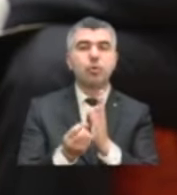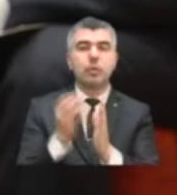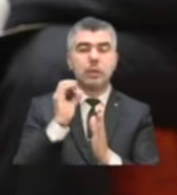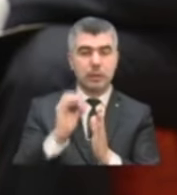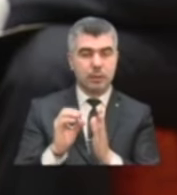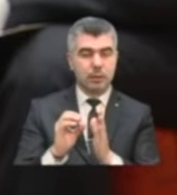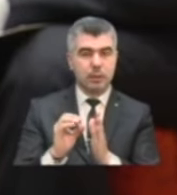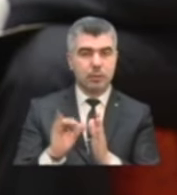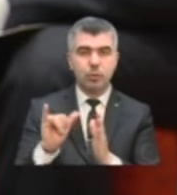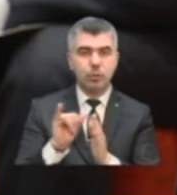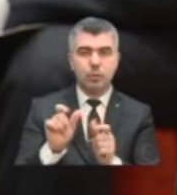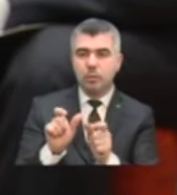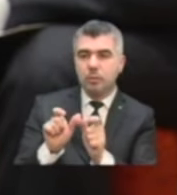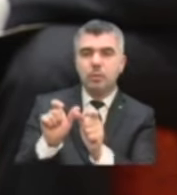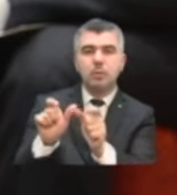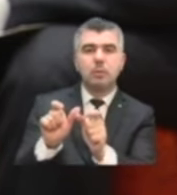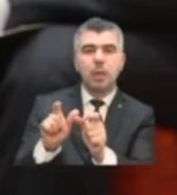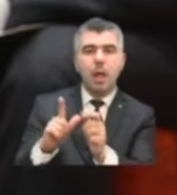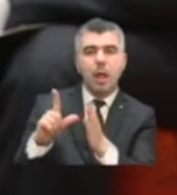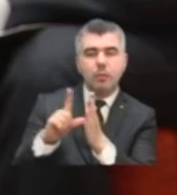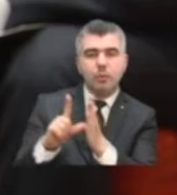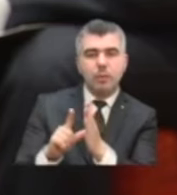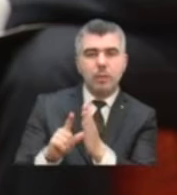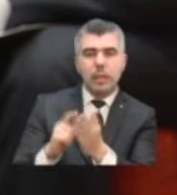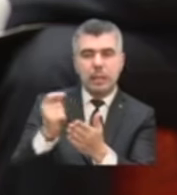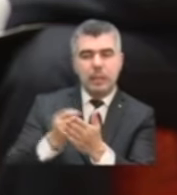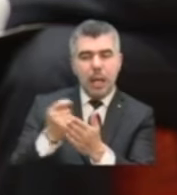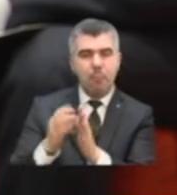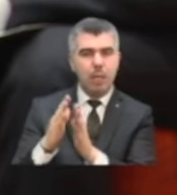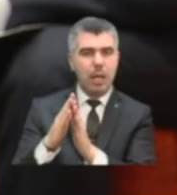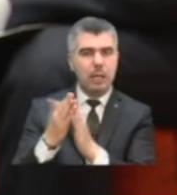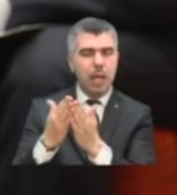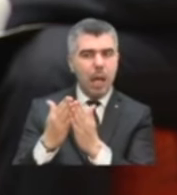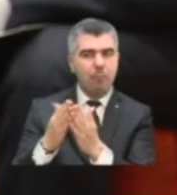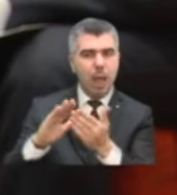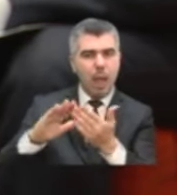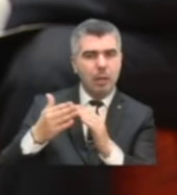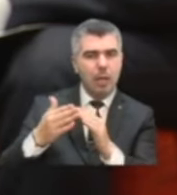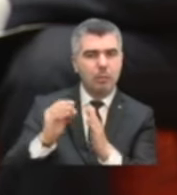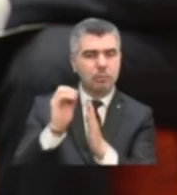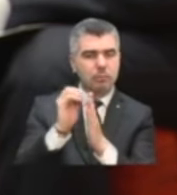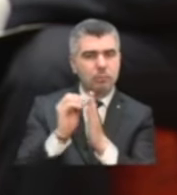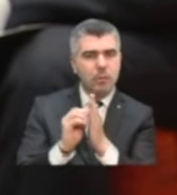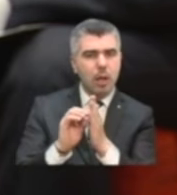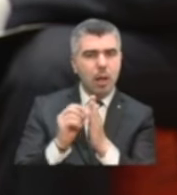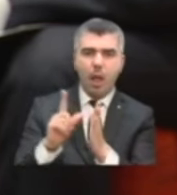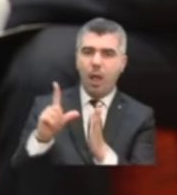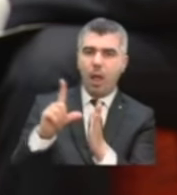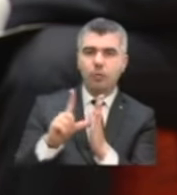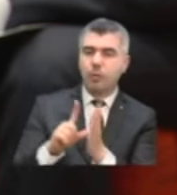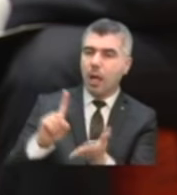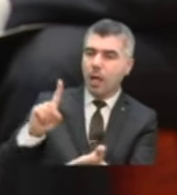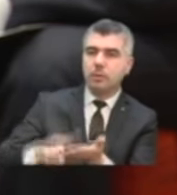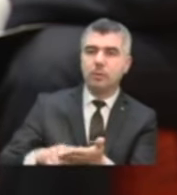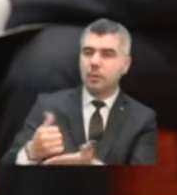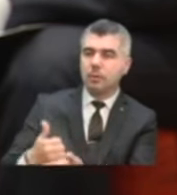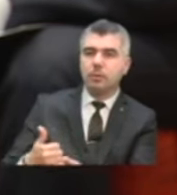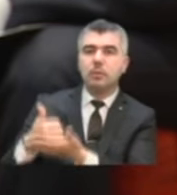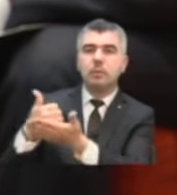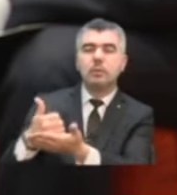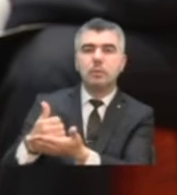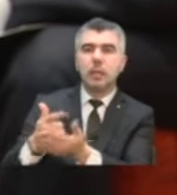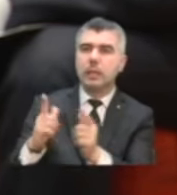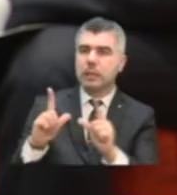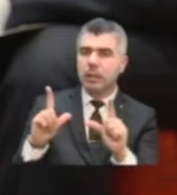أساسا بالحماية حقوق المؤلف وحقوق المجاورة في البيئة الرقمية، حماية استغلال الرقمي للمصنفات السمعية والسمعية